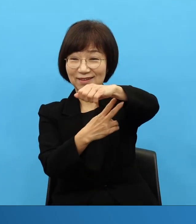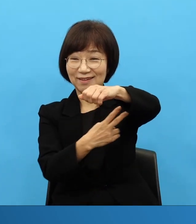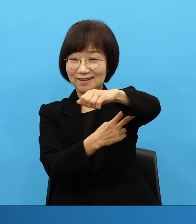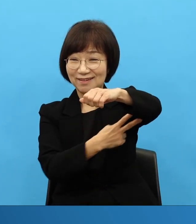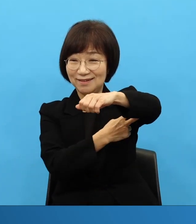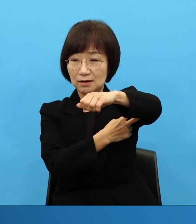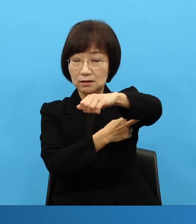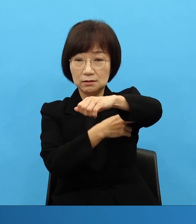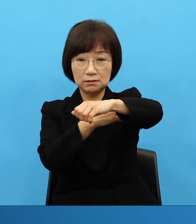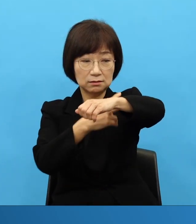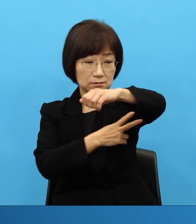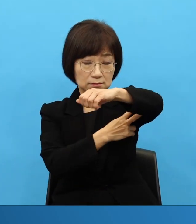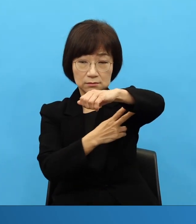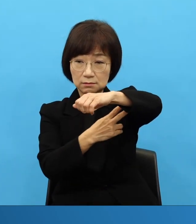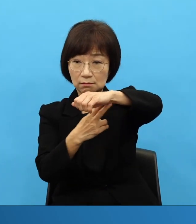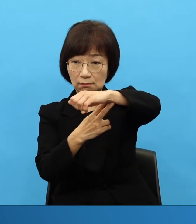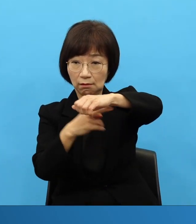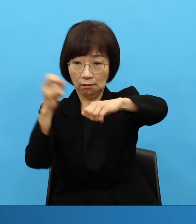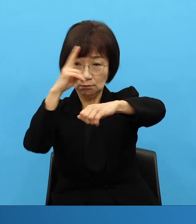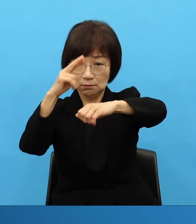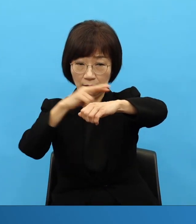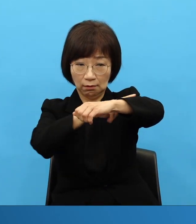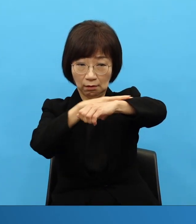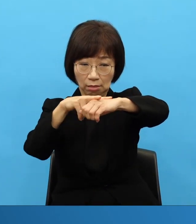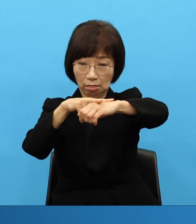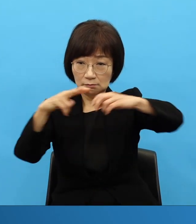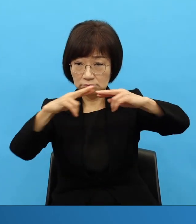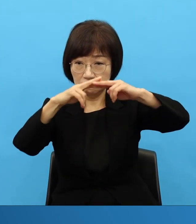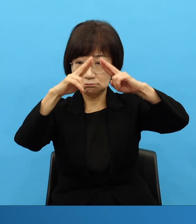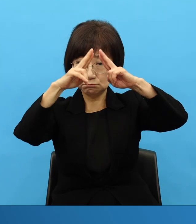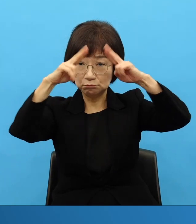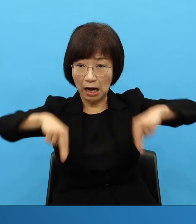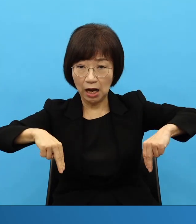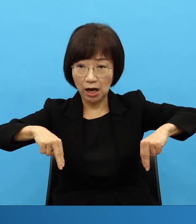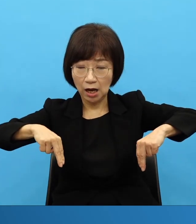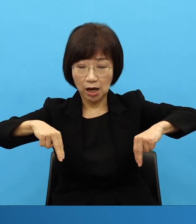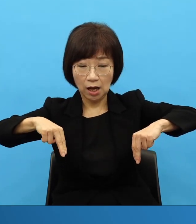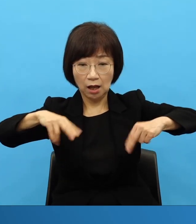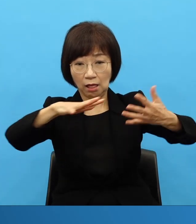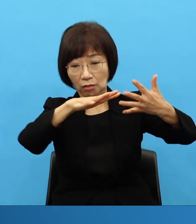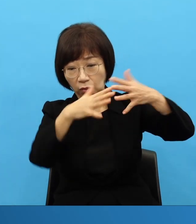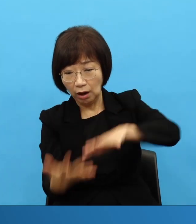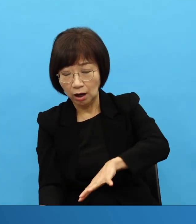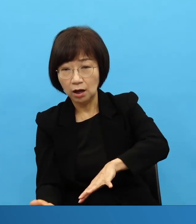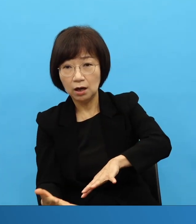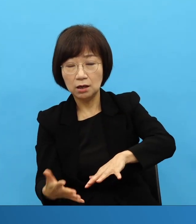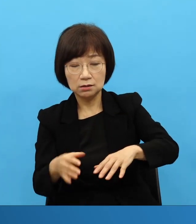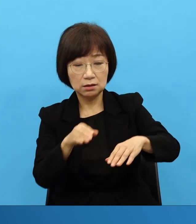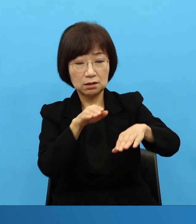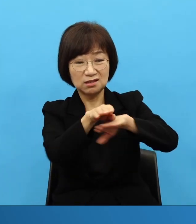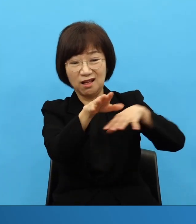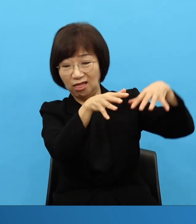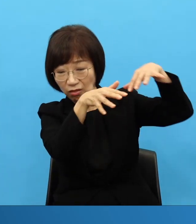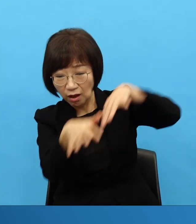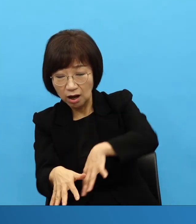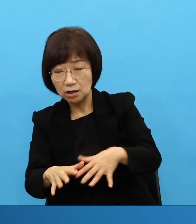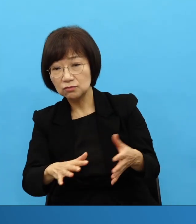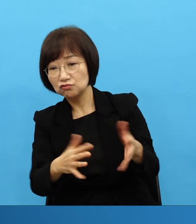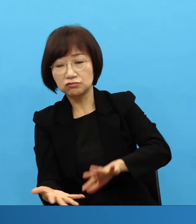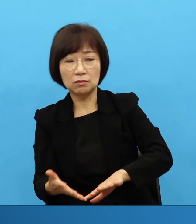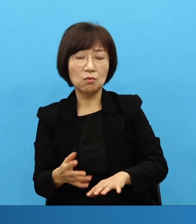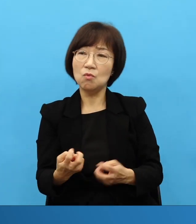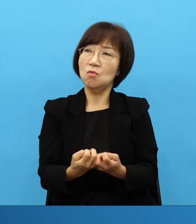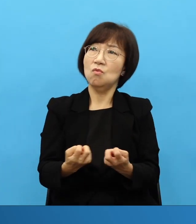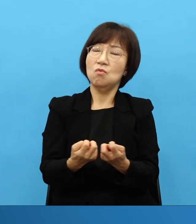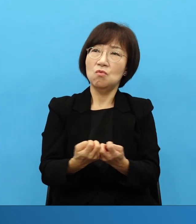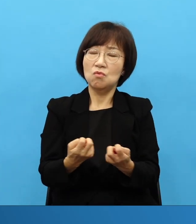죽습니까 희한한 일 아닙니까 Think about these things that take place. How could a bridge just suddenly collapse? So anytime I look at a bridge, I think about these things.